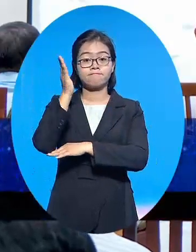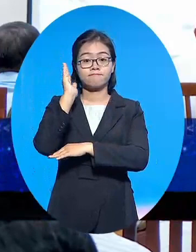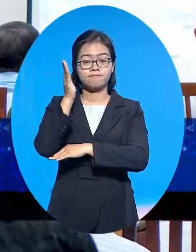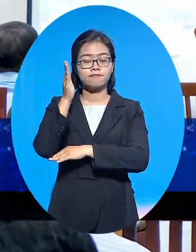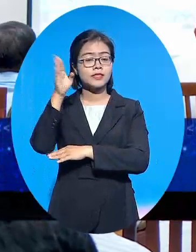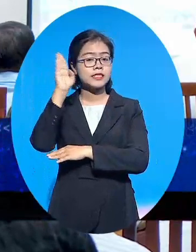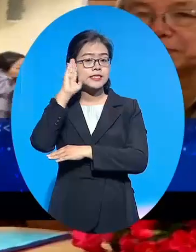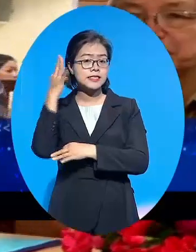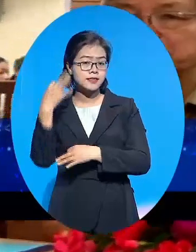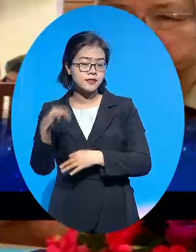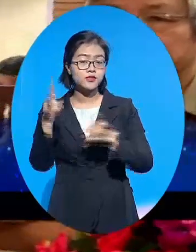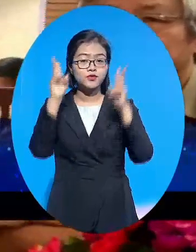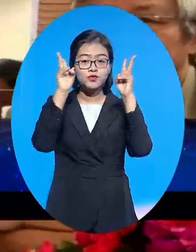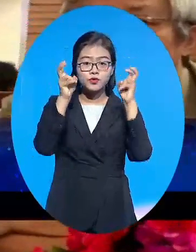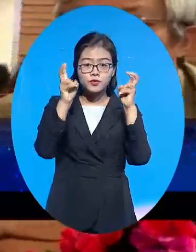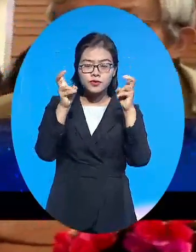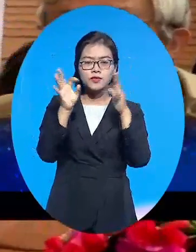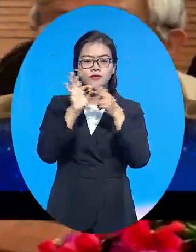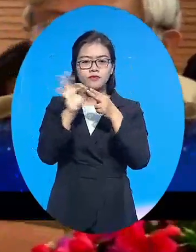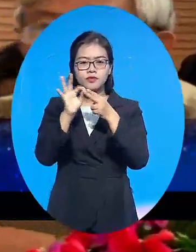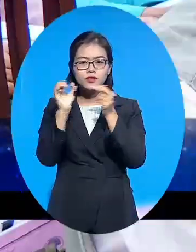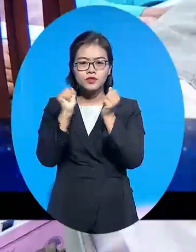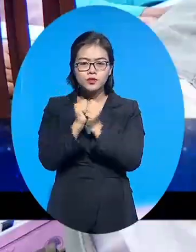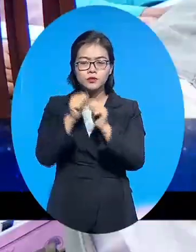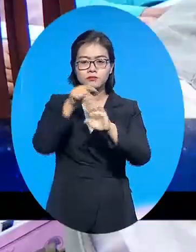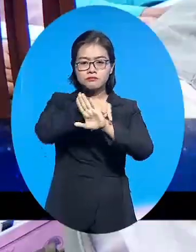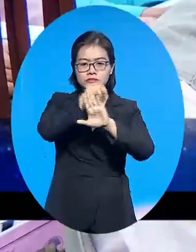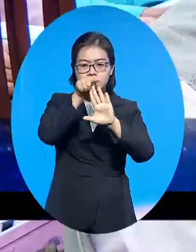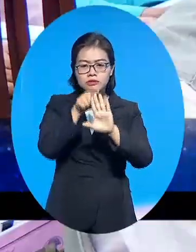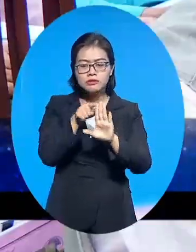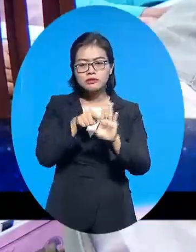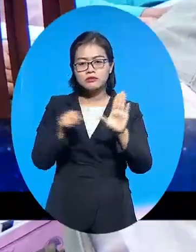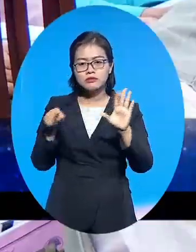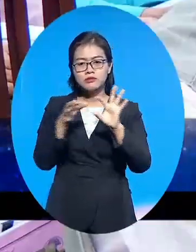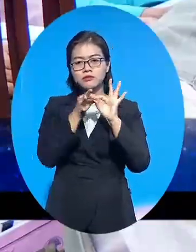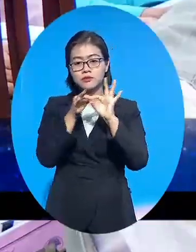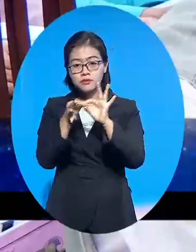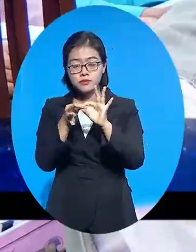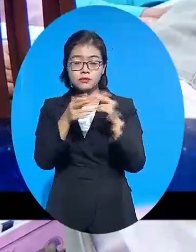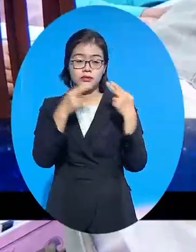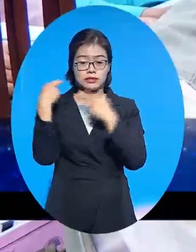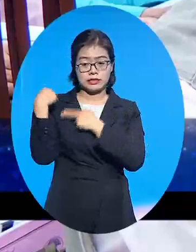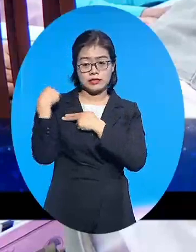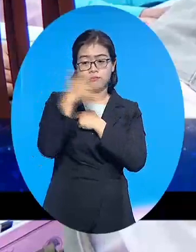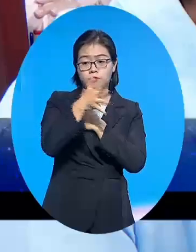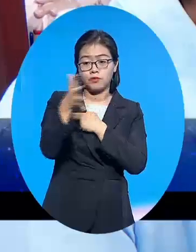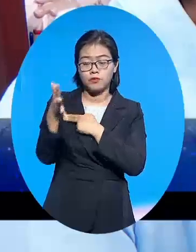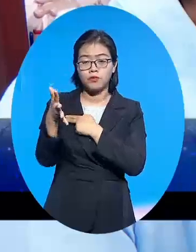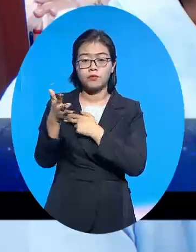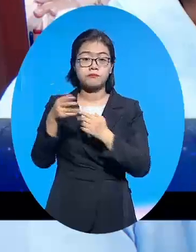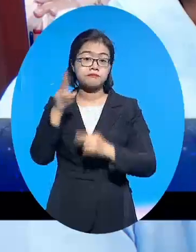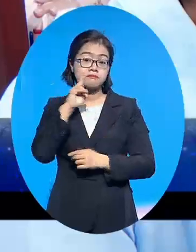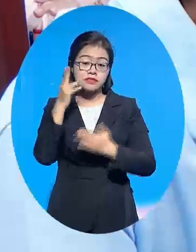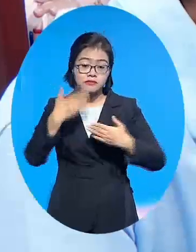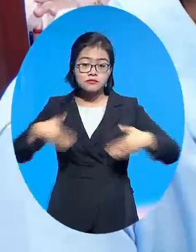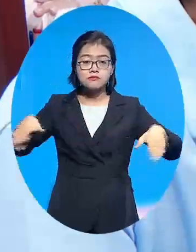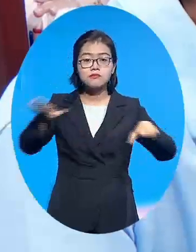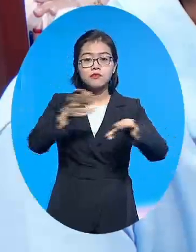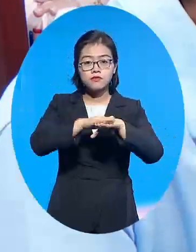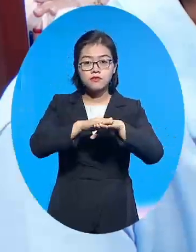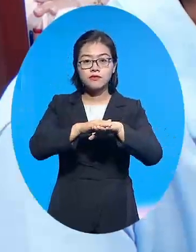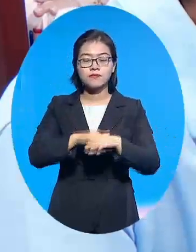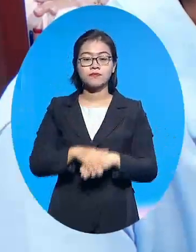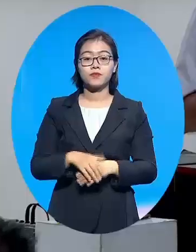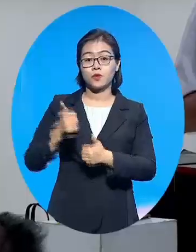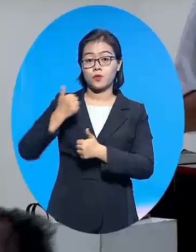các chuyên đề vấn đề chung về biên giới trách nhiệm của các cấp các ngành tham gia xây dựng bảo vệ biên giới vùng biển kết quả thực hiện chương trình phối hợp giữa